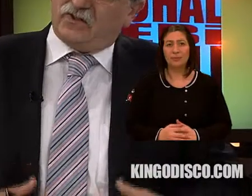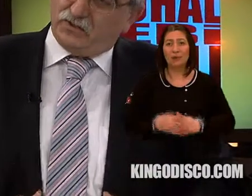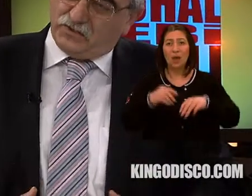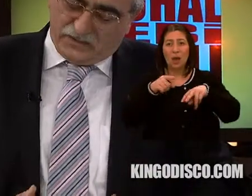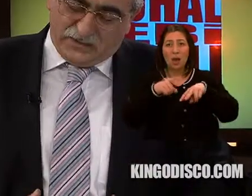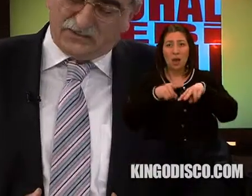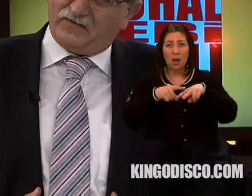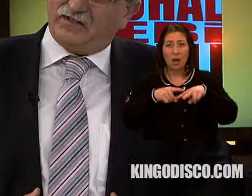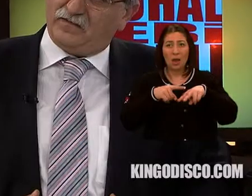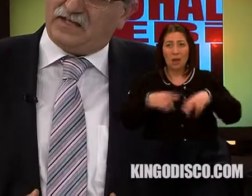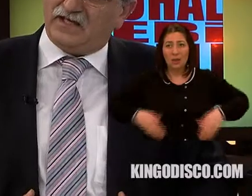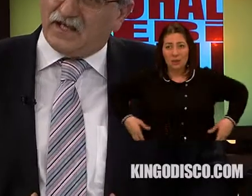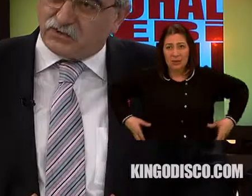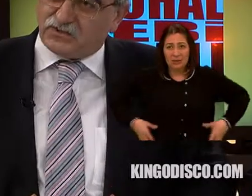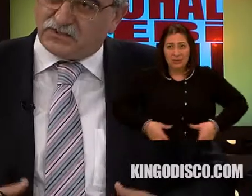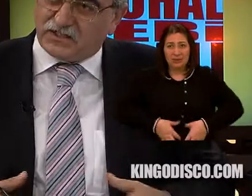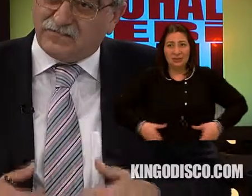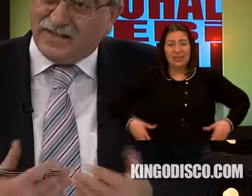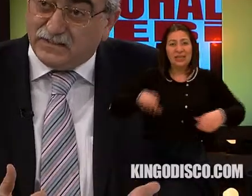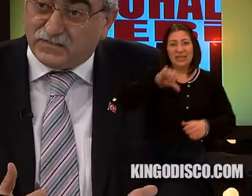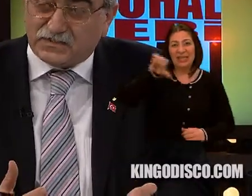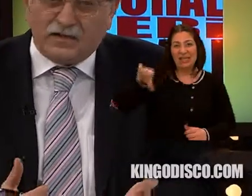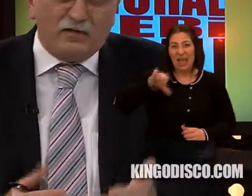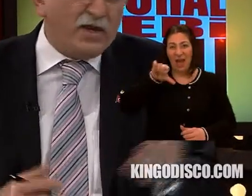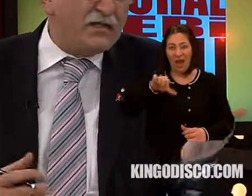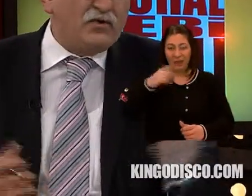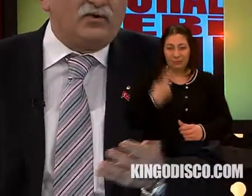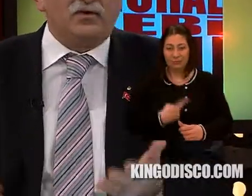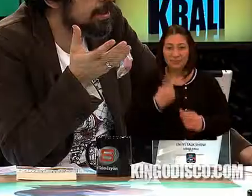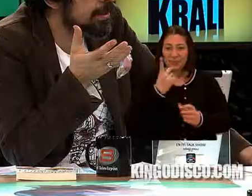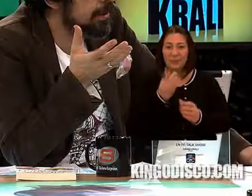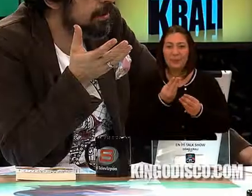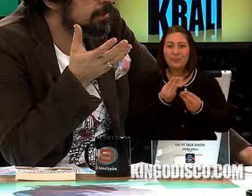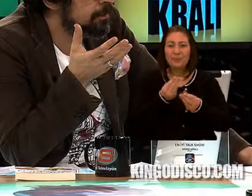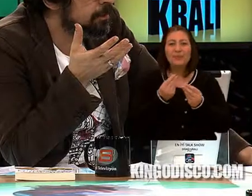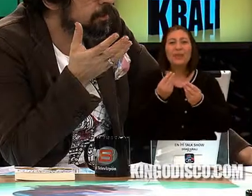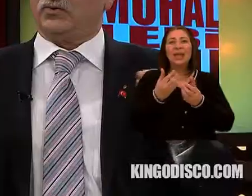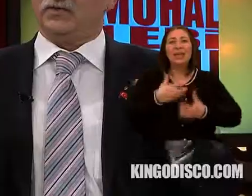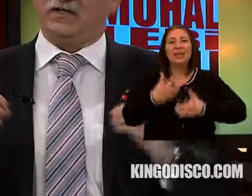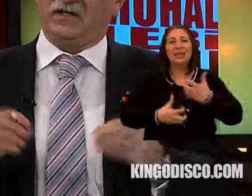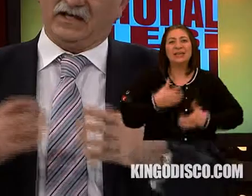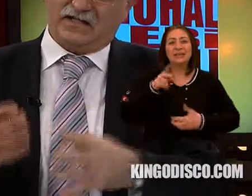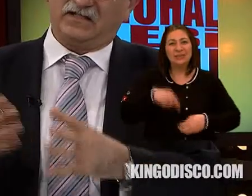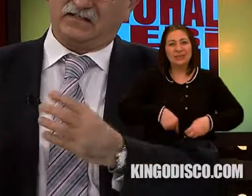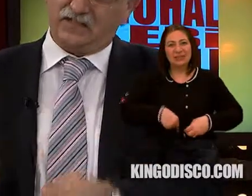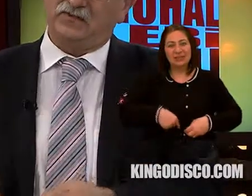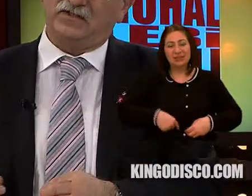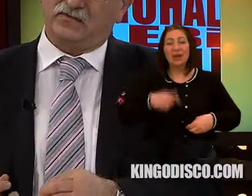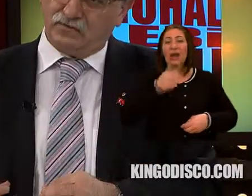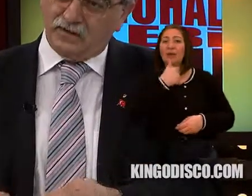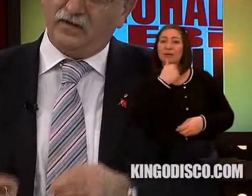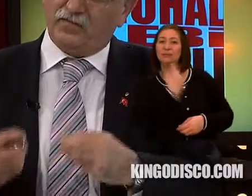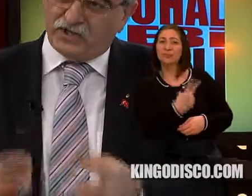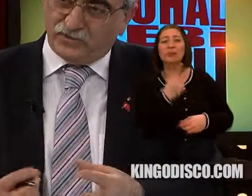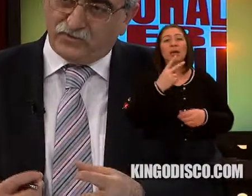Aromata göğüs, karın çevresinde enzim biriken yağ dokusunu çıkardığı bir enzimdir. Ne yapıyor o enzim? Bu enzim vücudunuzdaki erkeklerde